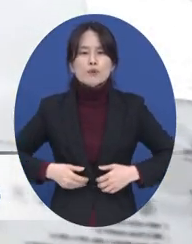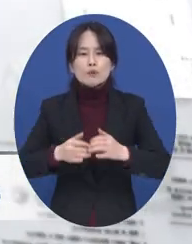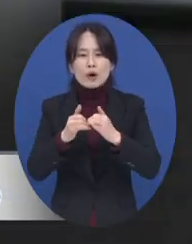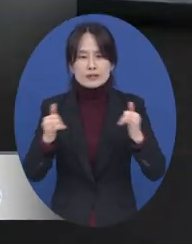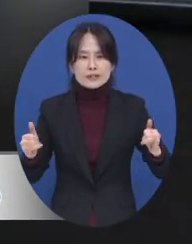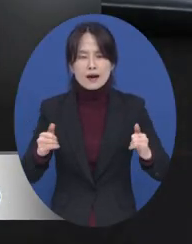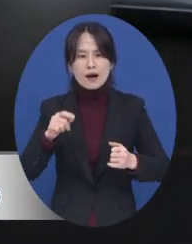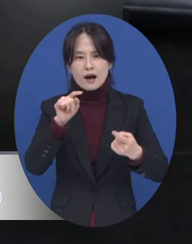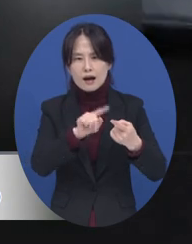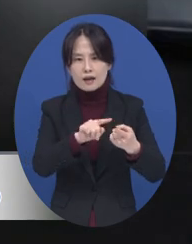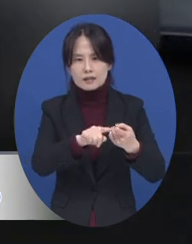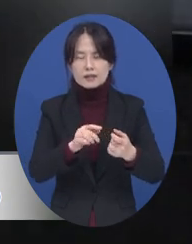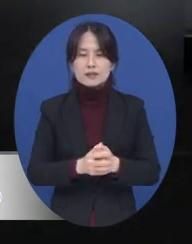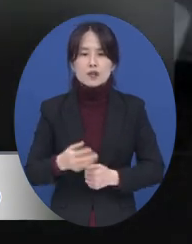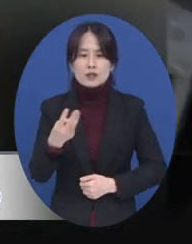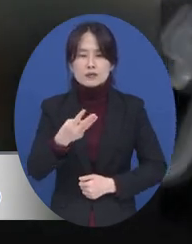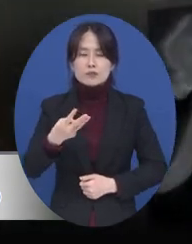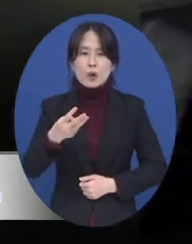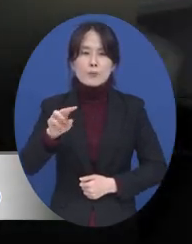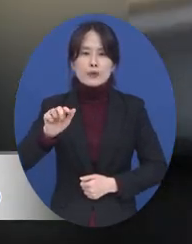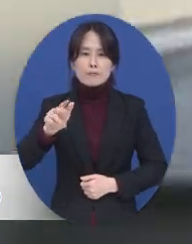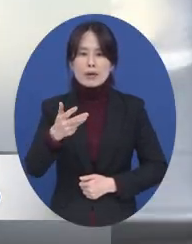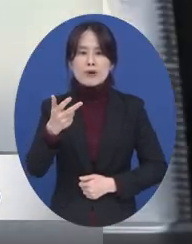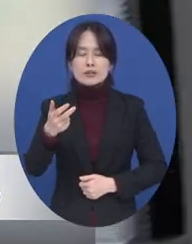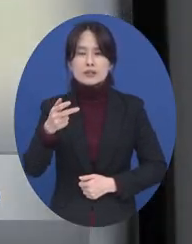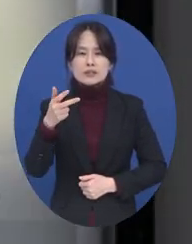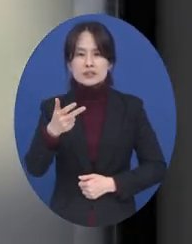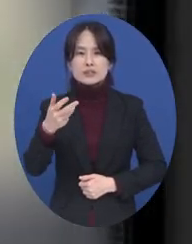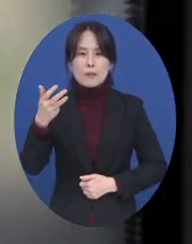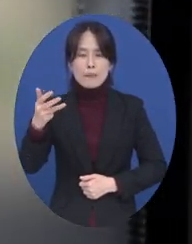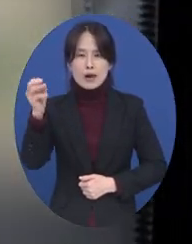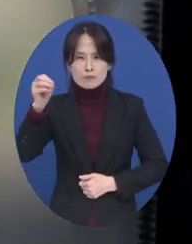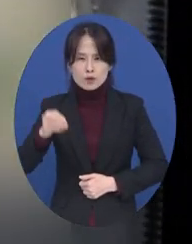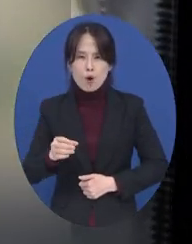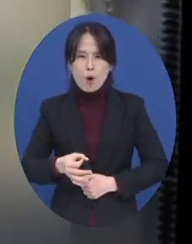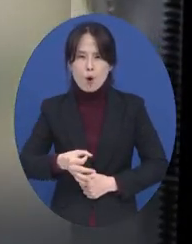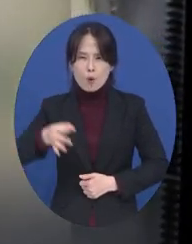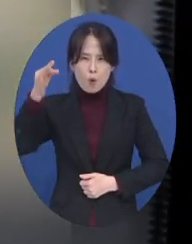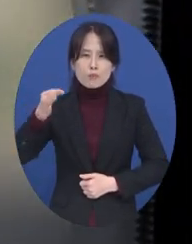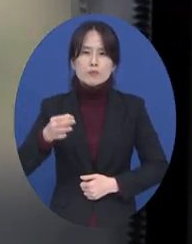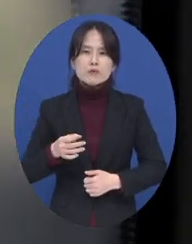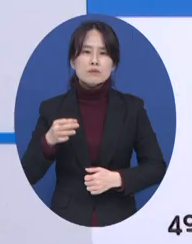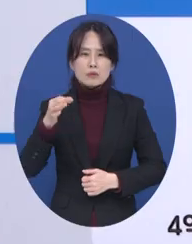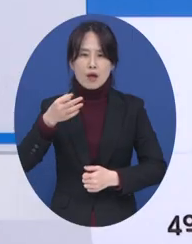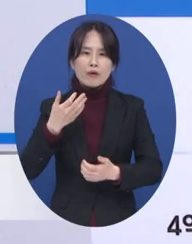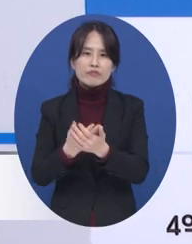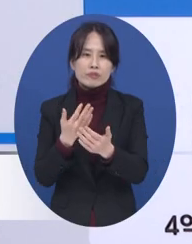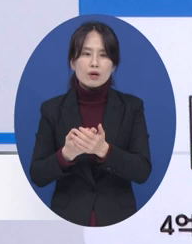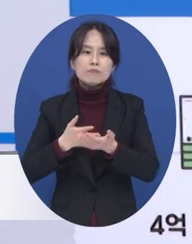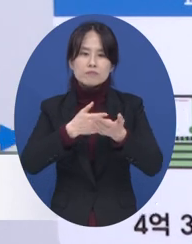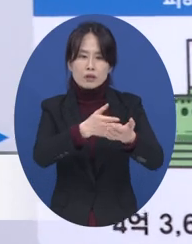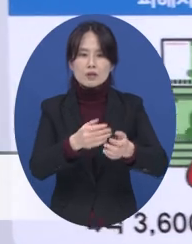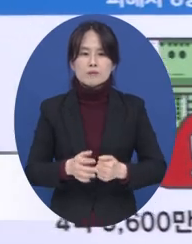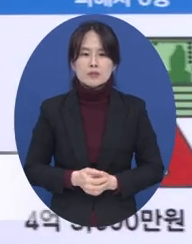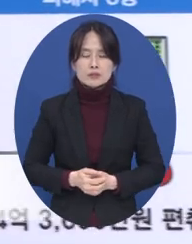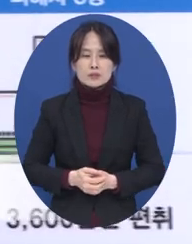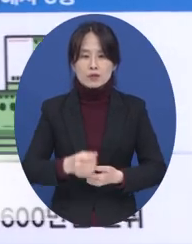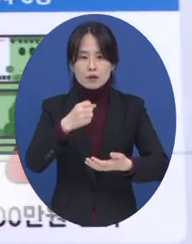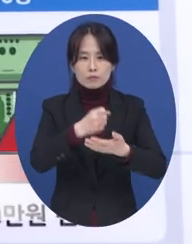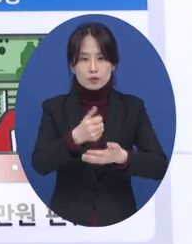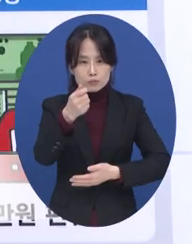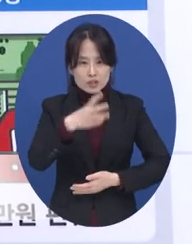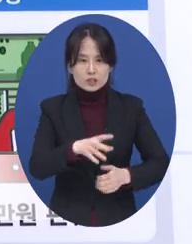서민을 누려 최대 3천 8백 78% l 살인적인 고금리 이자를 요구했습니다 피해자의 금융계 자를